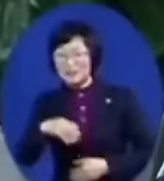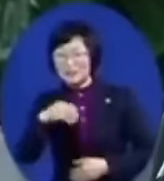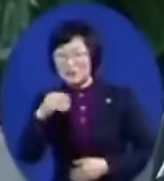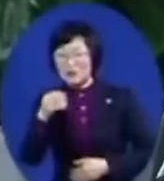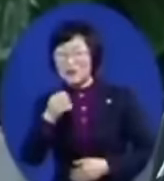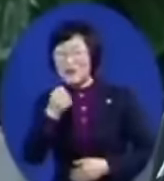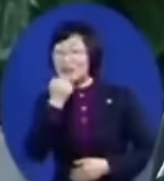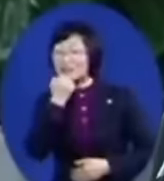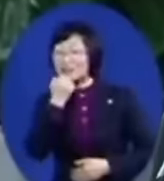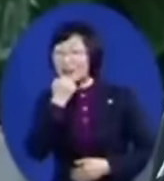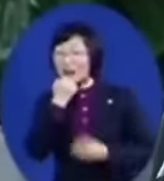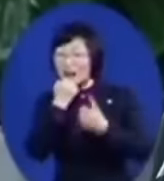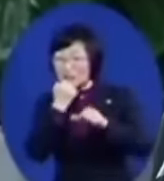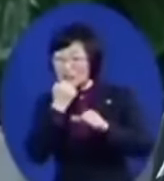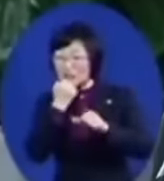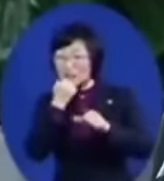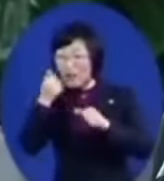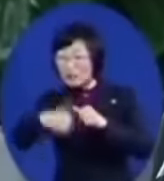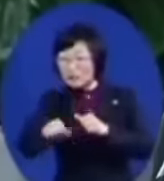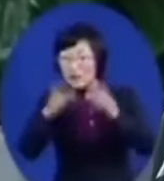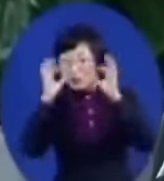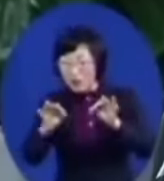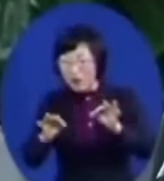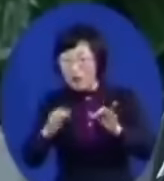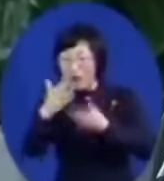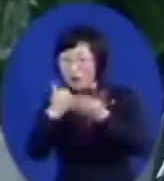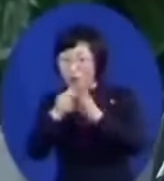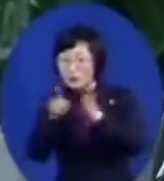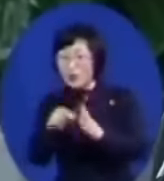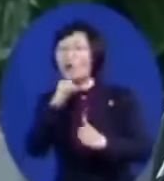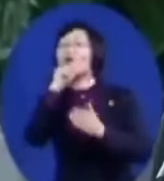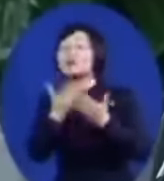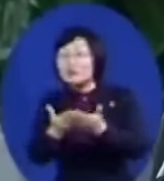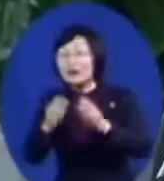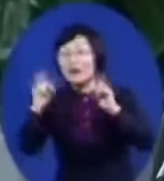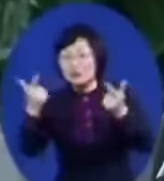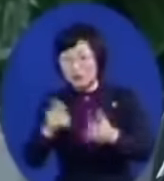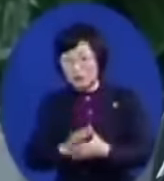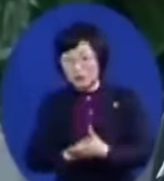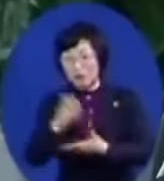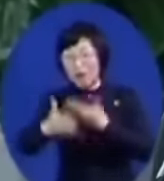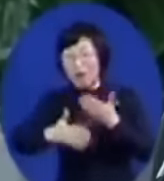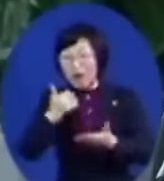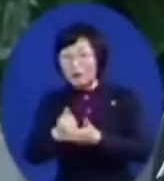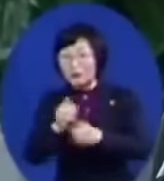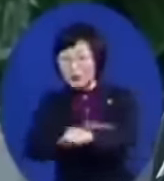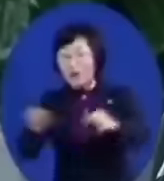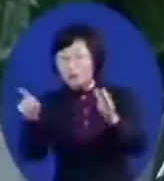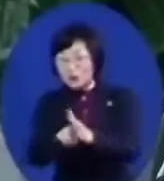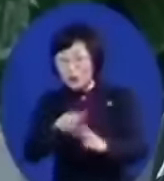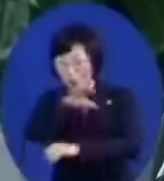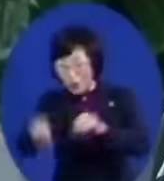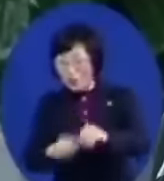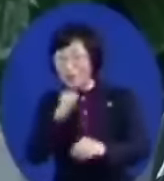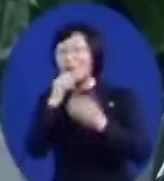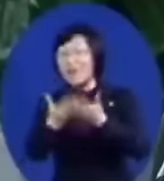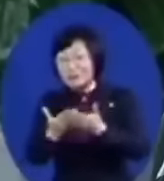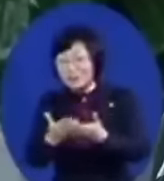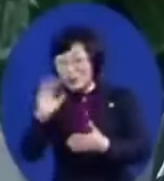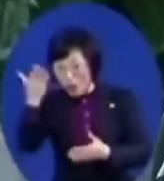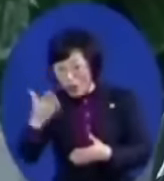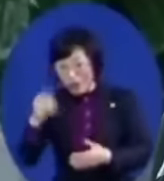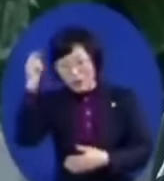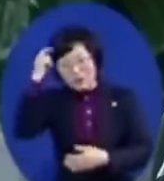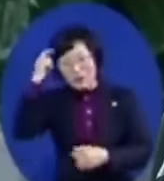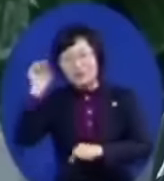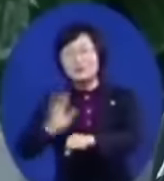봐라. 하나님 믿는다고 거지 되는 건 아니다. 근데 너는 잘못 믿어가지고 있어. 하나님 그렇게 잘 믿으면서 거지가 되어야 잘 된다고 잘못